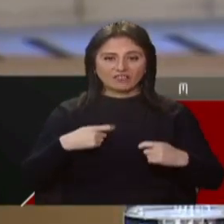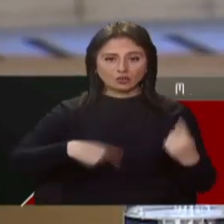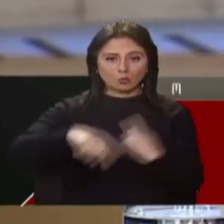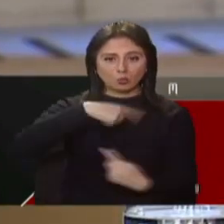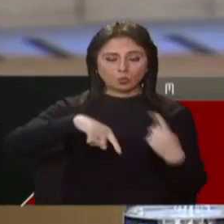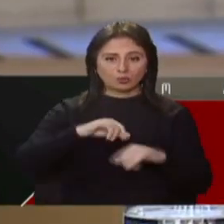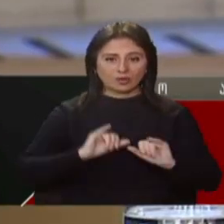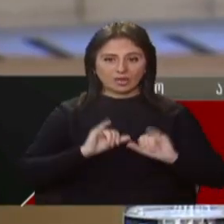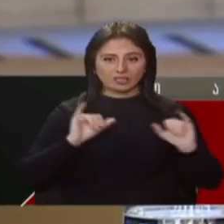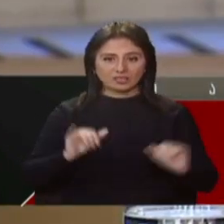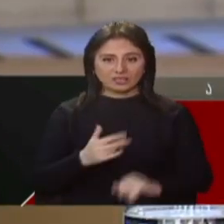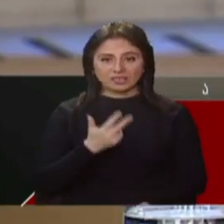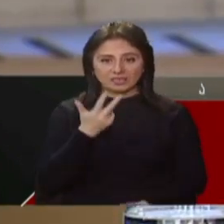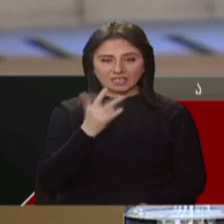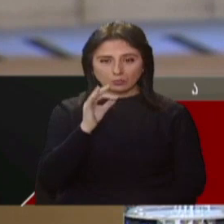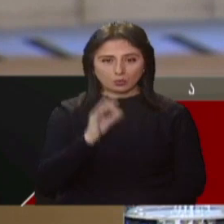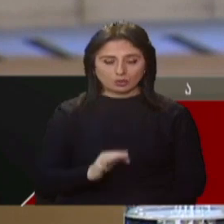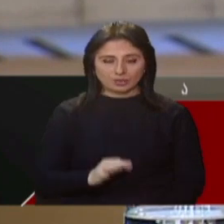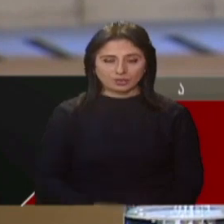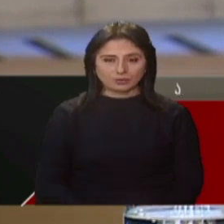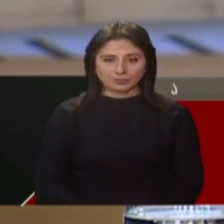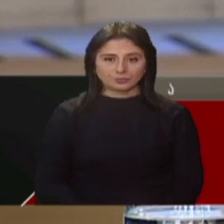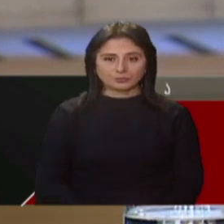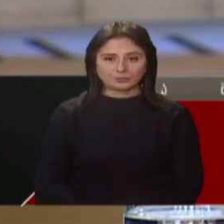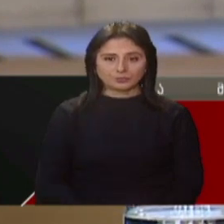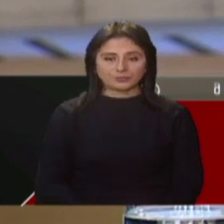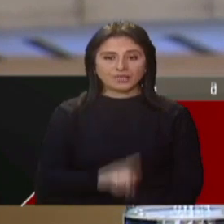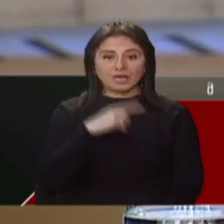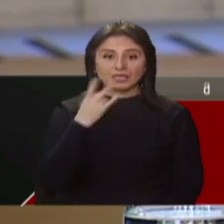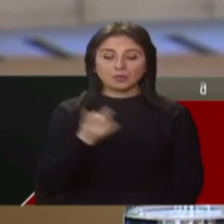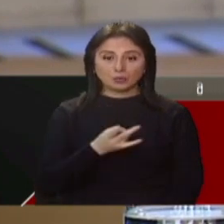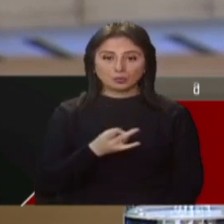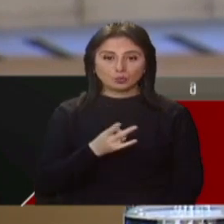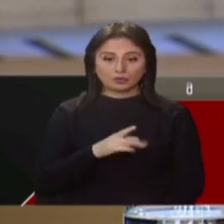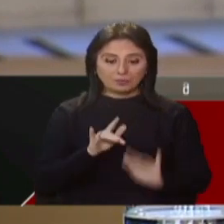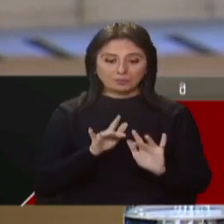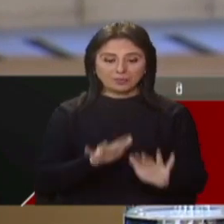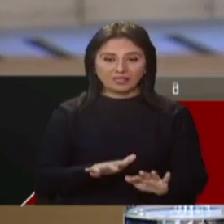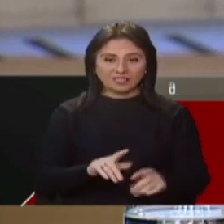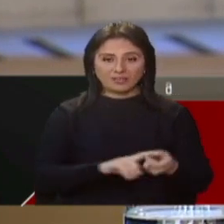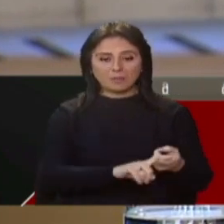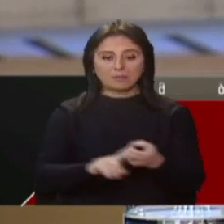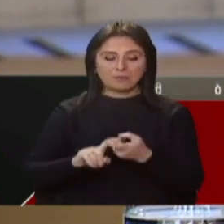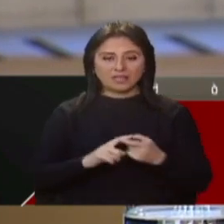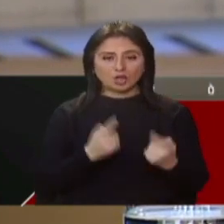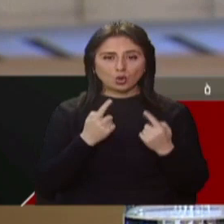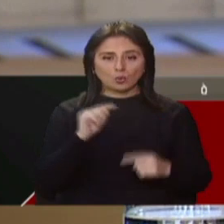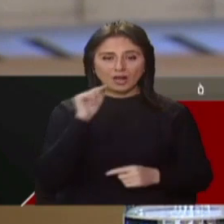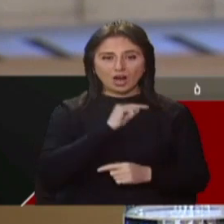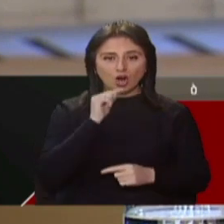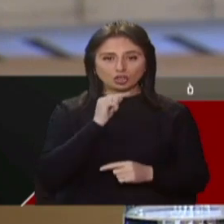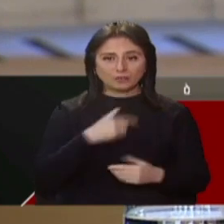bunuva gayzarda sami procentit. Pratikma unda mimdinare pandemisa da global uri